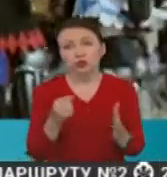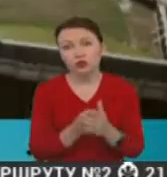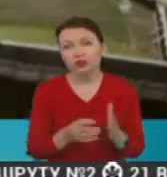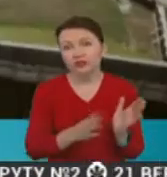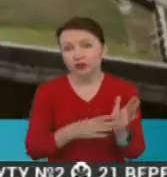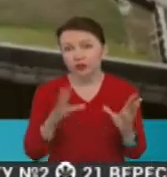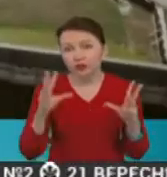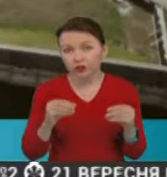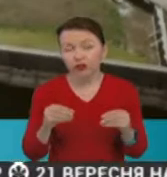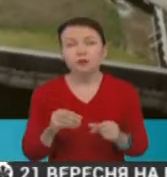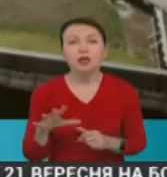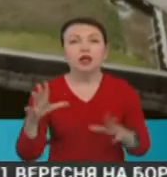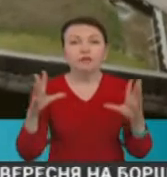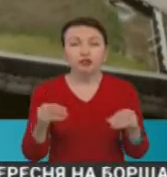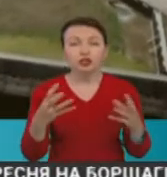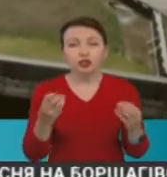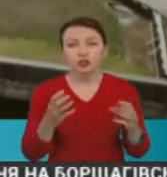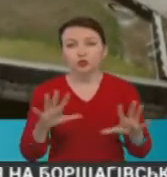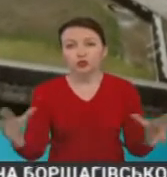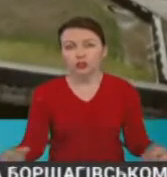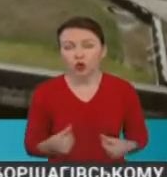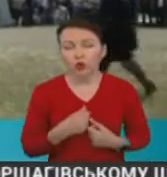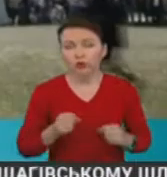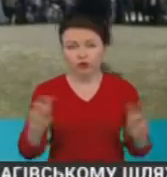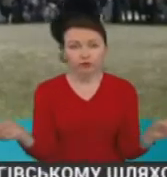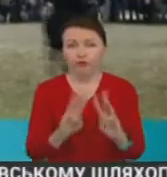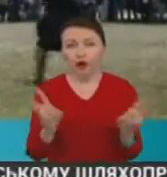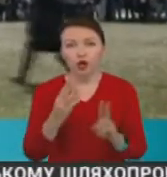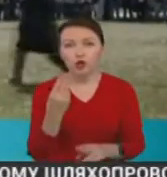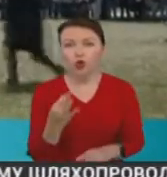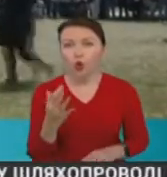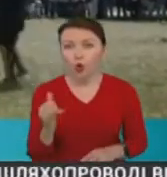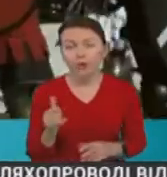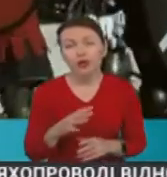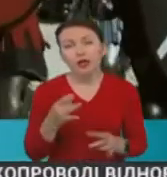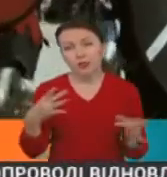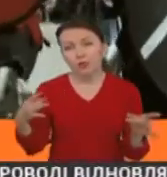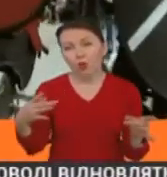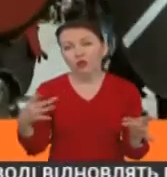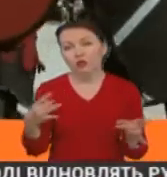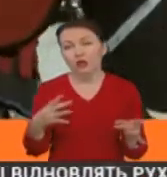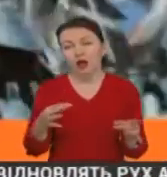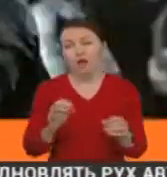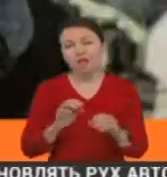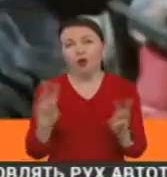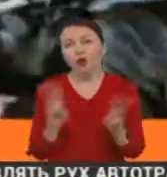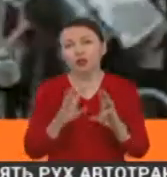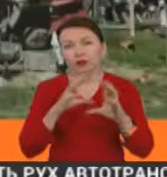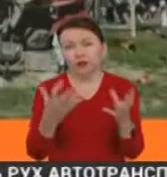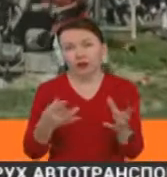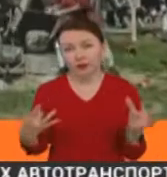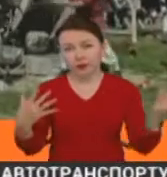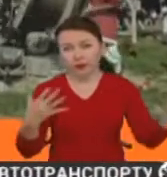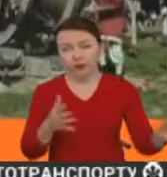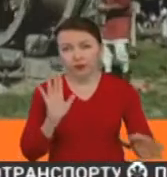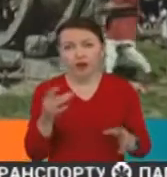години вечора. Ввечері буде ще захоплююче фаєр-шоу. І буде постріл з трибушету вогняними ядрами в суботу. І в неділю буде